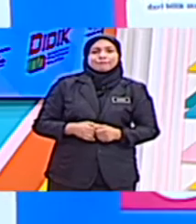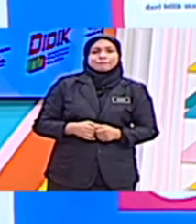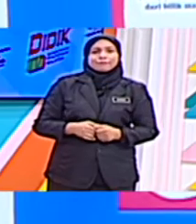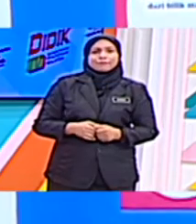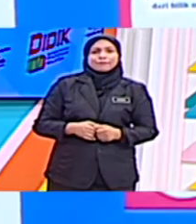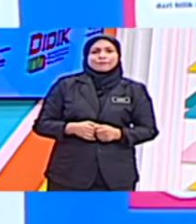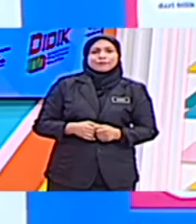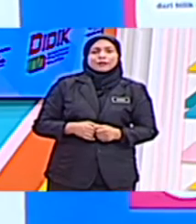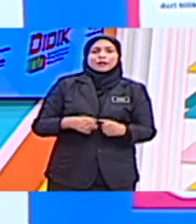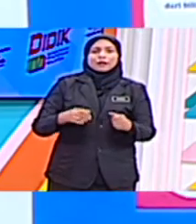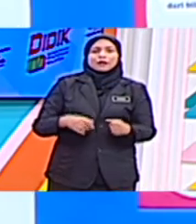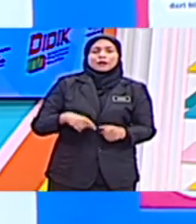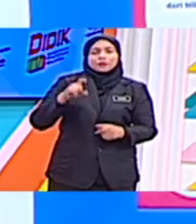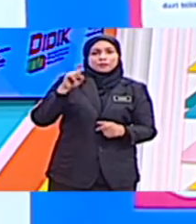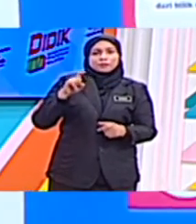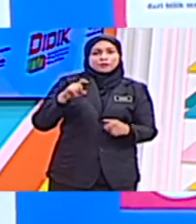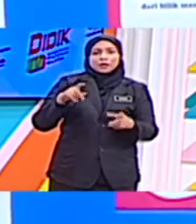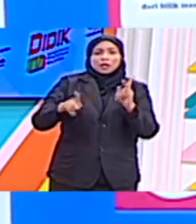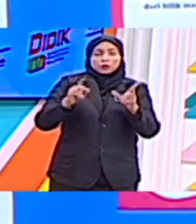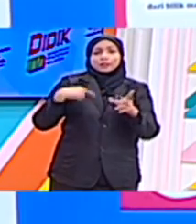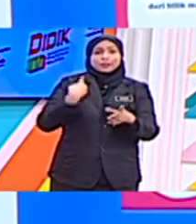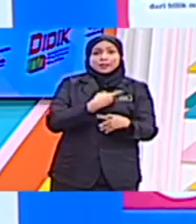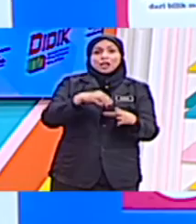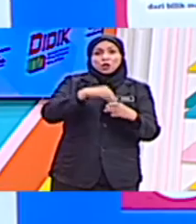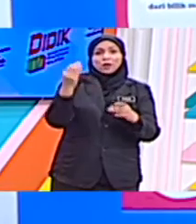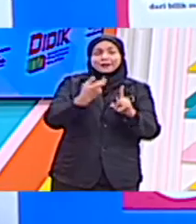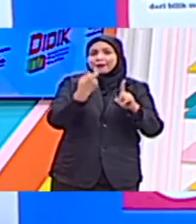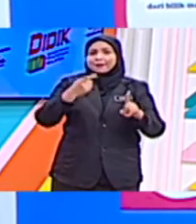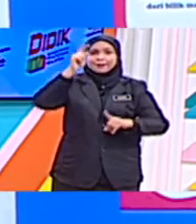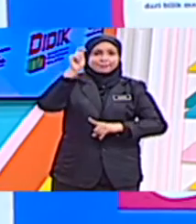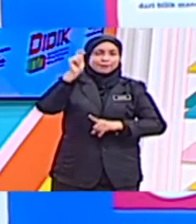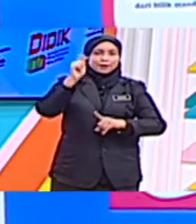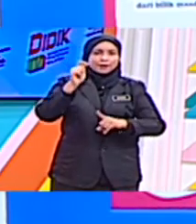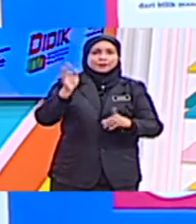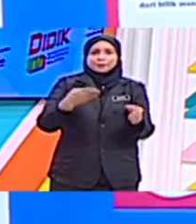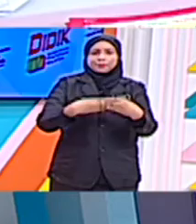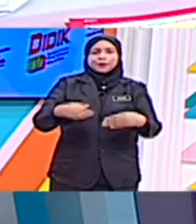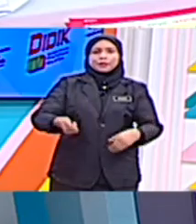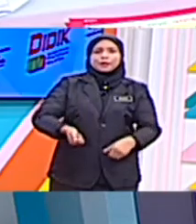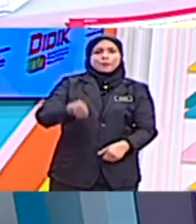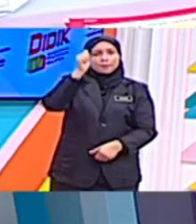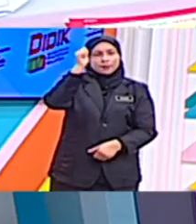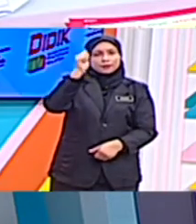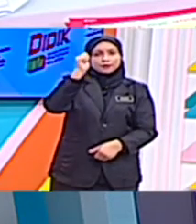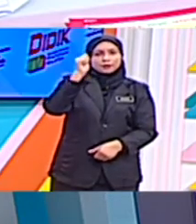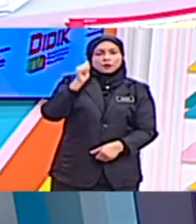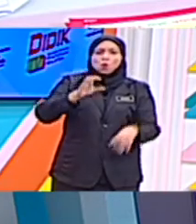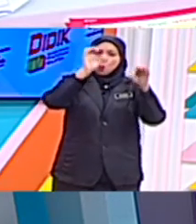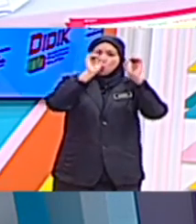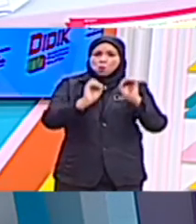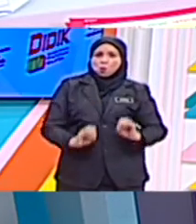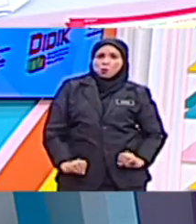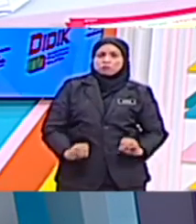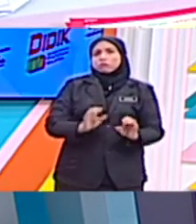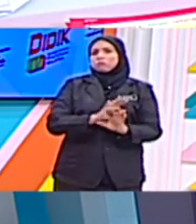adab bila kita keluar dari bilik air, dari bilik mandi tu kan kadang-kadang murid-murid ni dia rasa dia kecil lagi. Dia mandi-mandi dia keluar boleh je, aku pergi tengok peraklah.